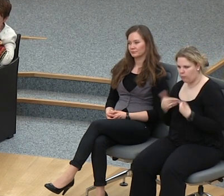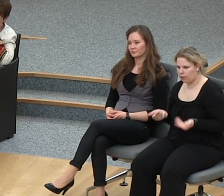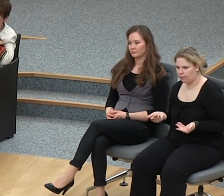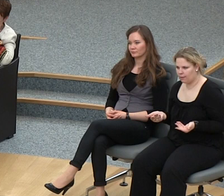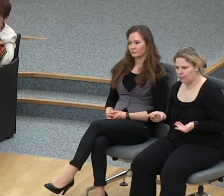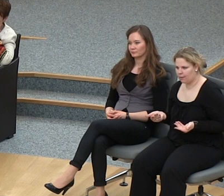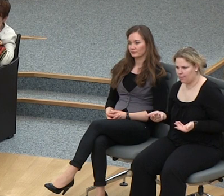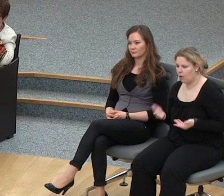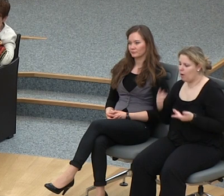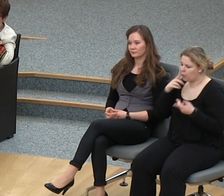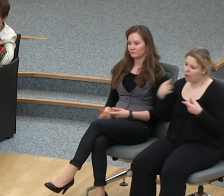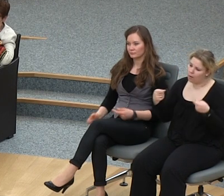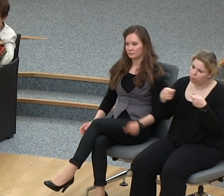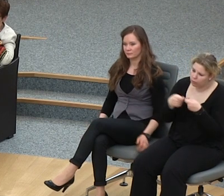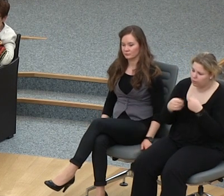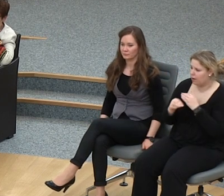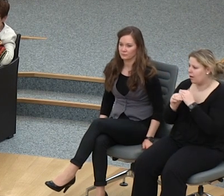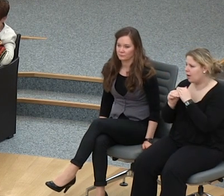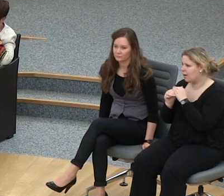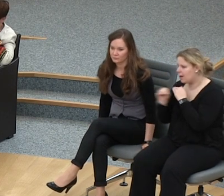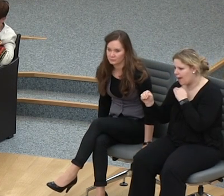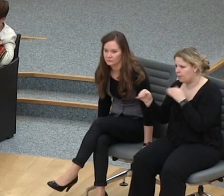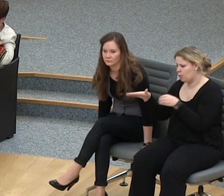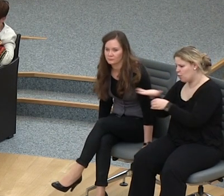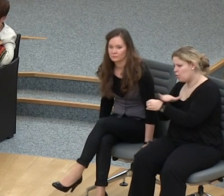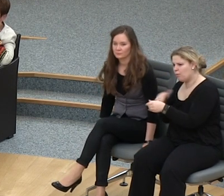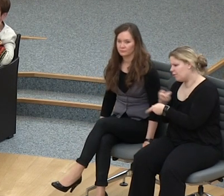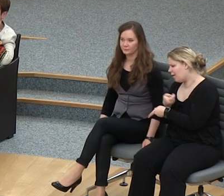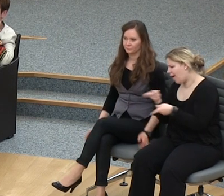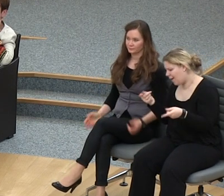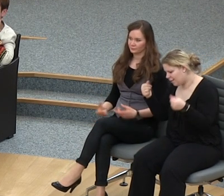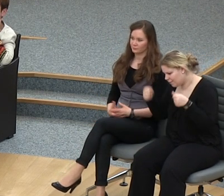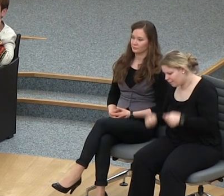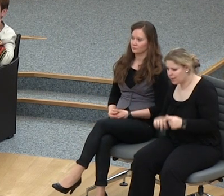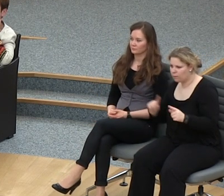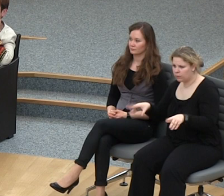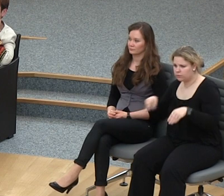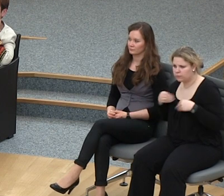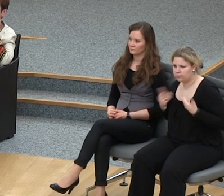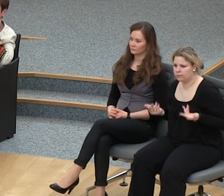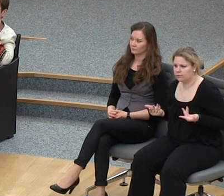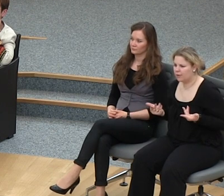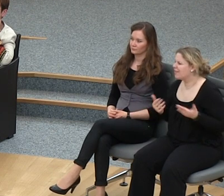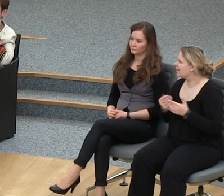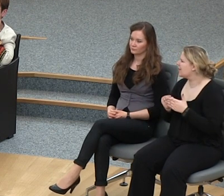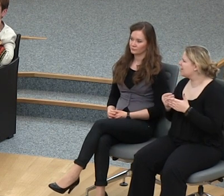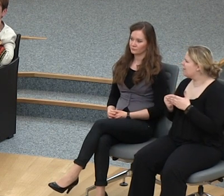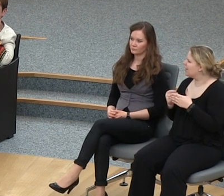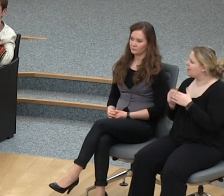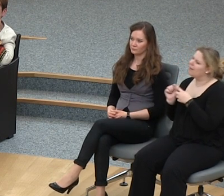der Bund, auch die Landesebene, als auch die Kommune verpflichtet. Und deshalb kann ich diese Diskussion um